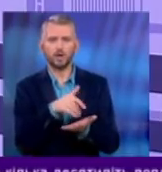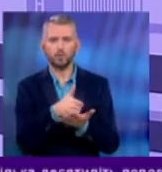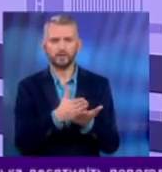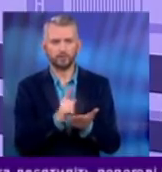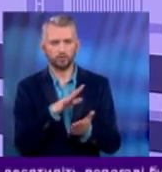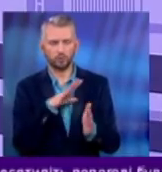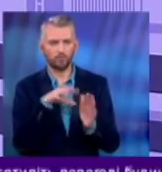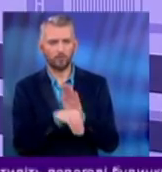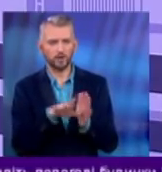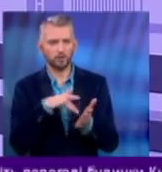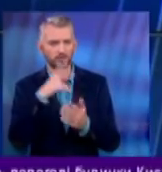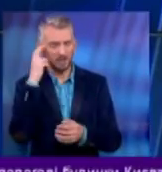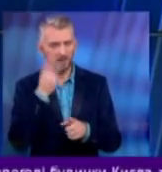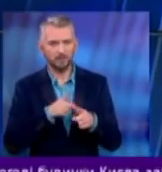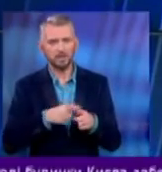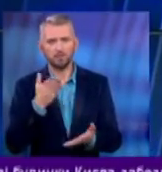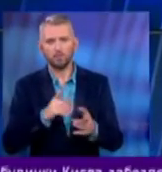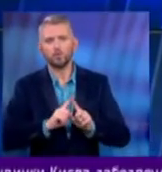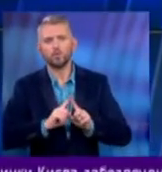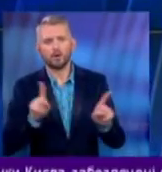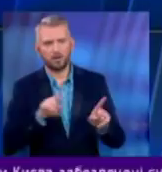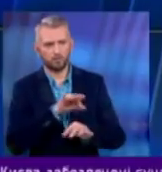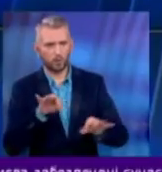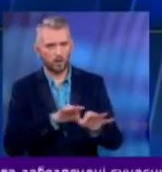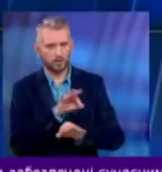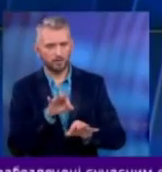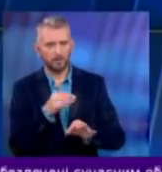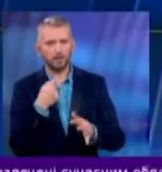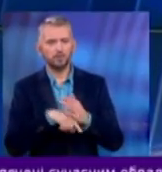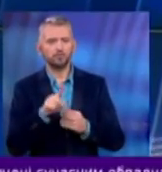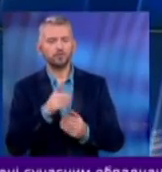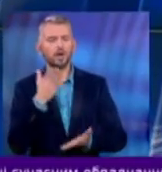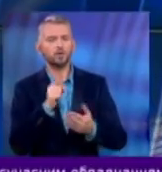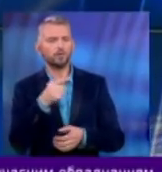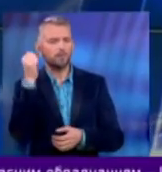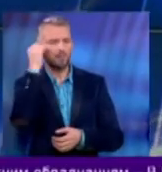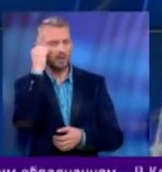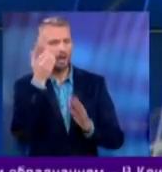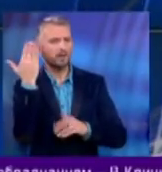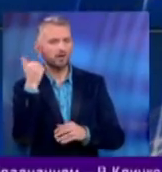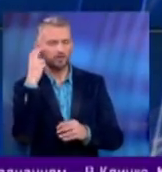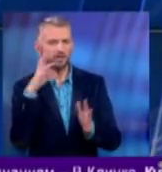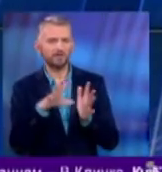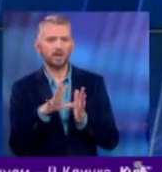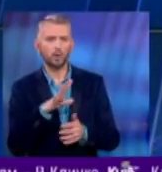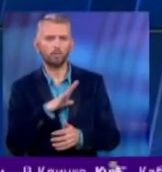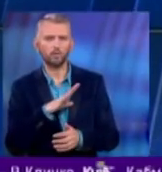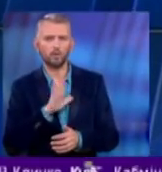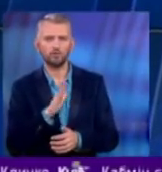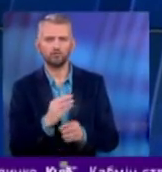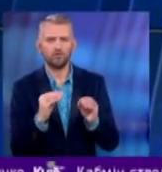було впроваджено в місті Києві, це, мабуть, є унікальний такий проєкт. Тому що, якщо ви пам'ятаєте, раніше у «Київенерго» було